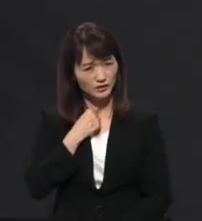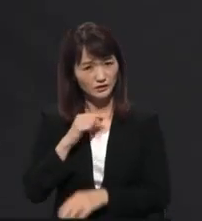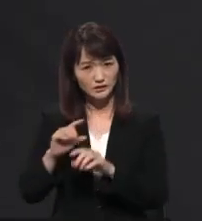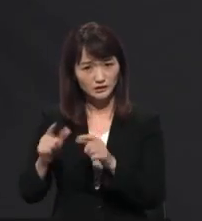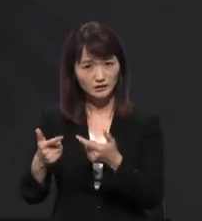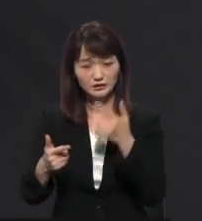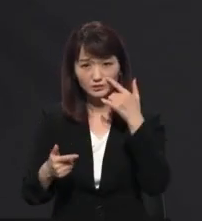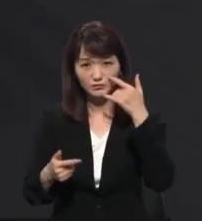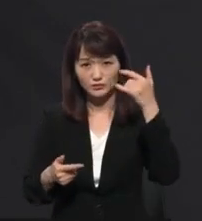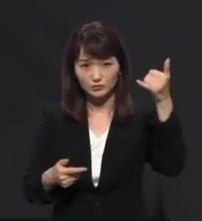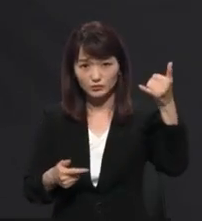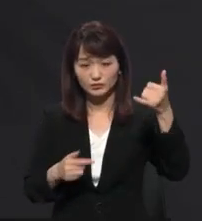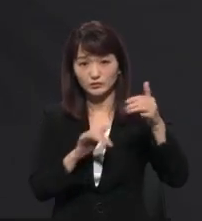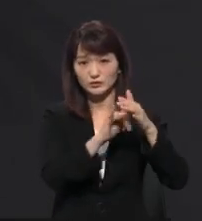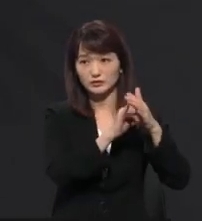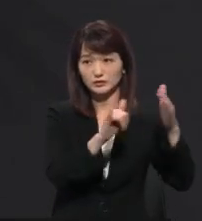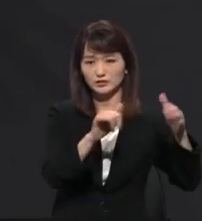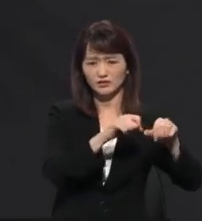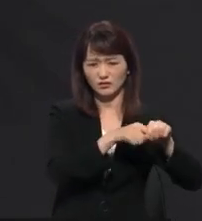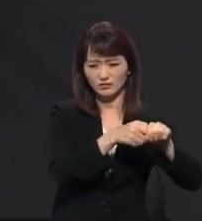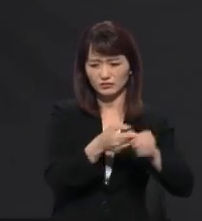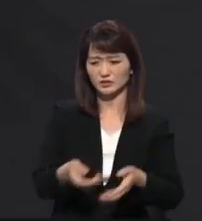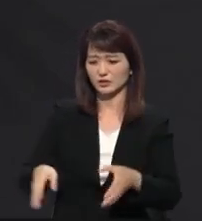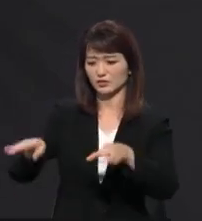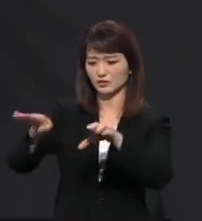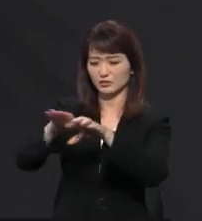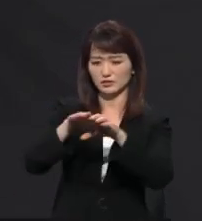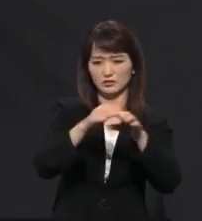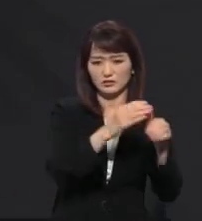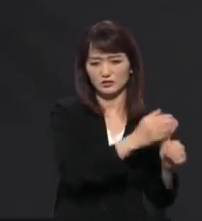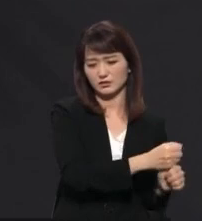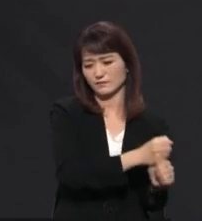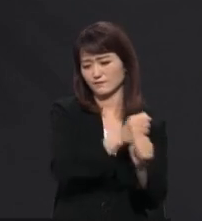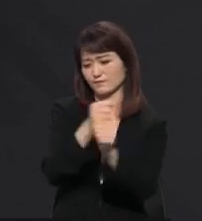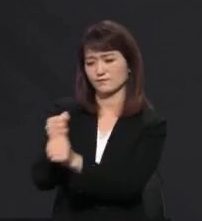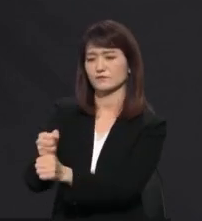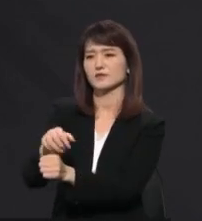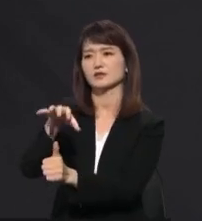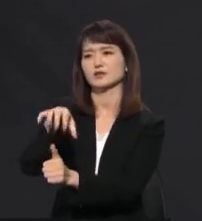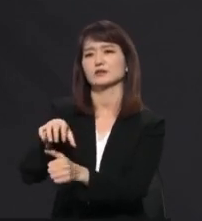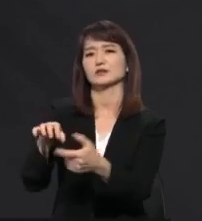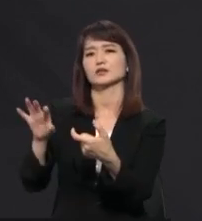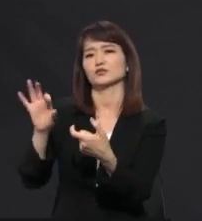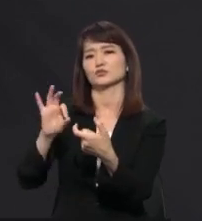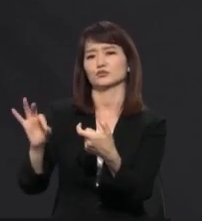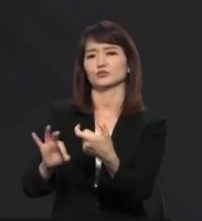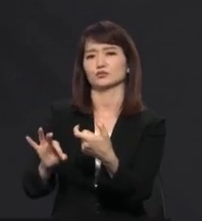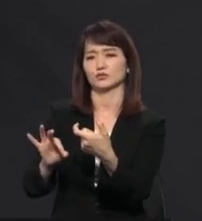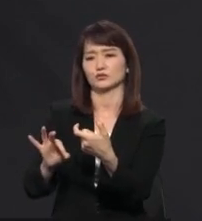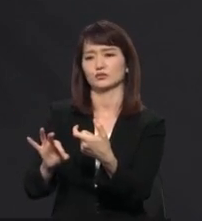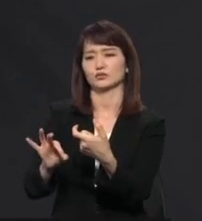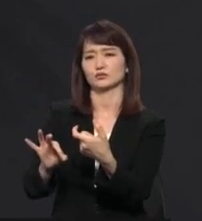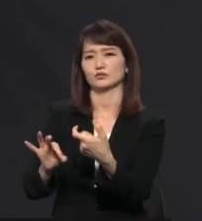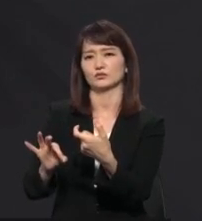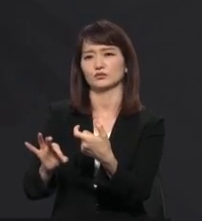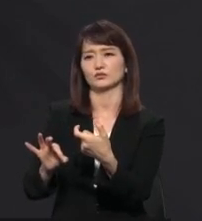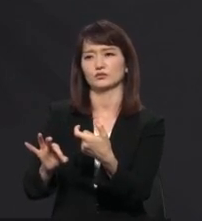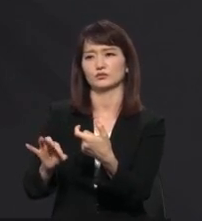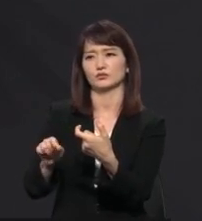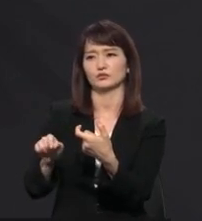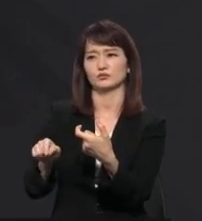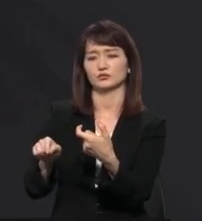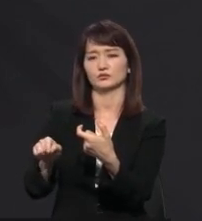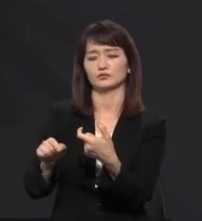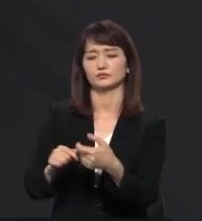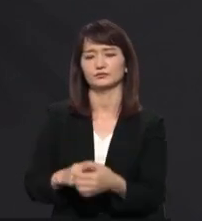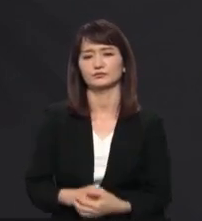부모나 가족에서 강제로 입수되는 비자발적인 사람 60%가 있습니다 이런 것들을